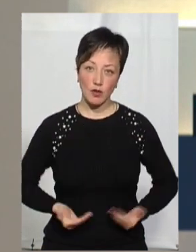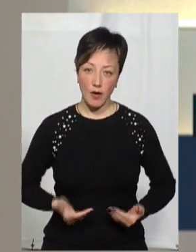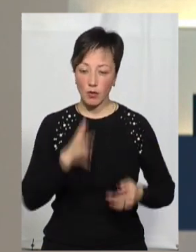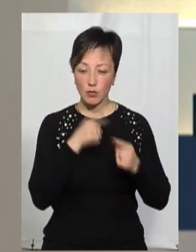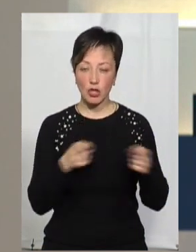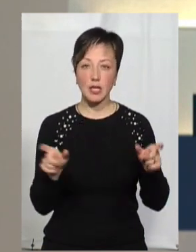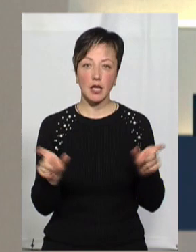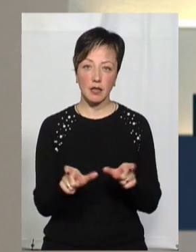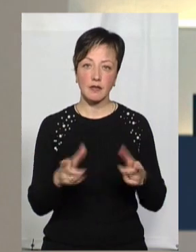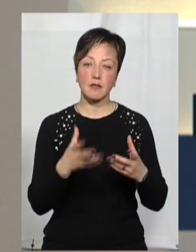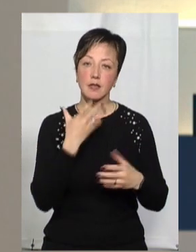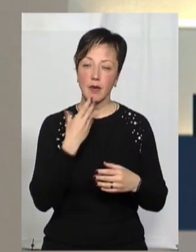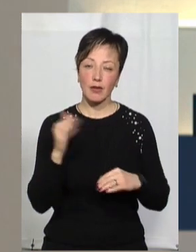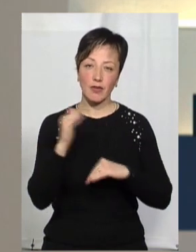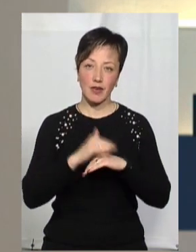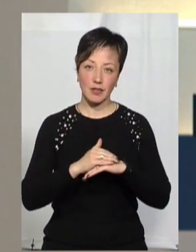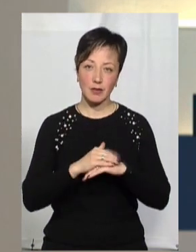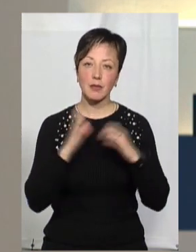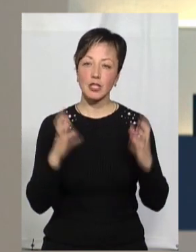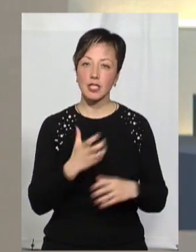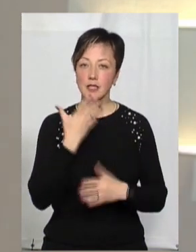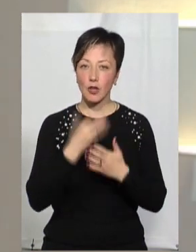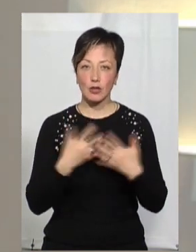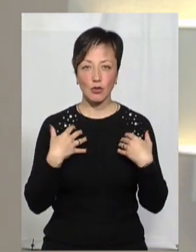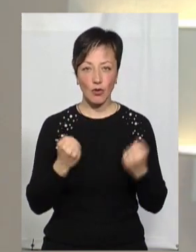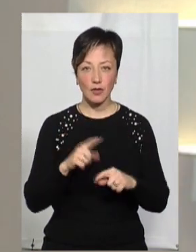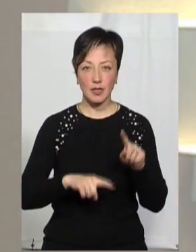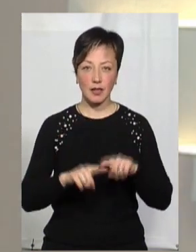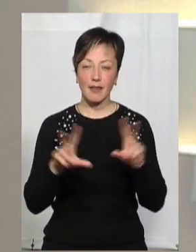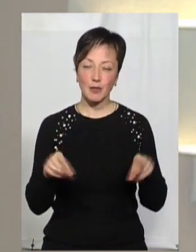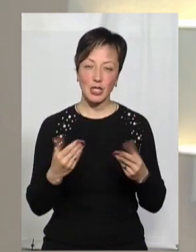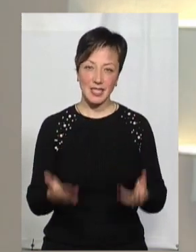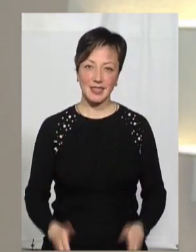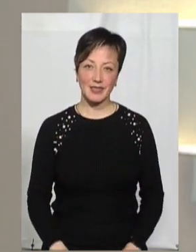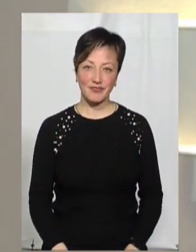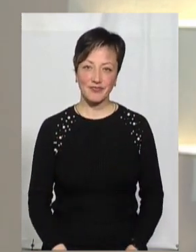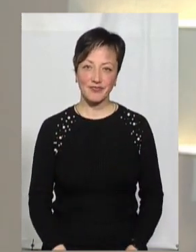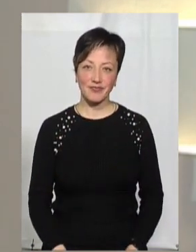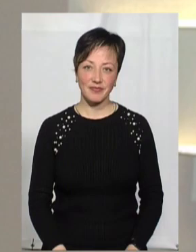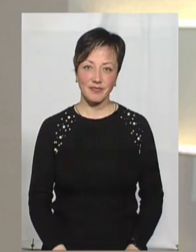проживають під час карантину. Усім гарного вечора. Бережіть своє здоров'я і своїх рідних. Нехай щастить.